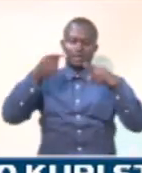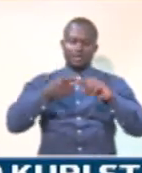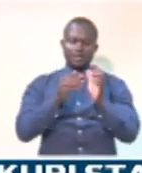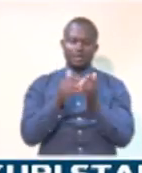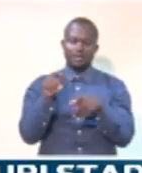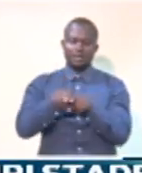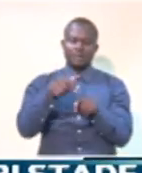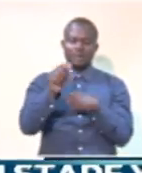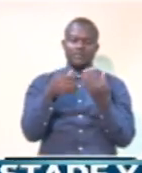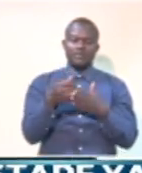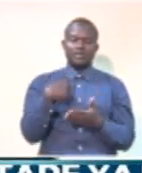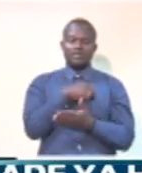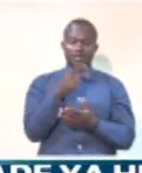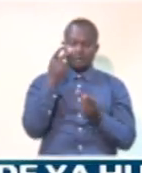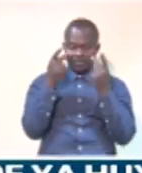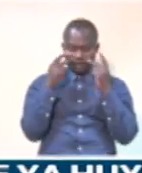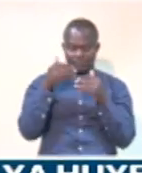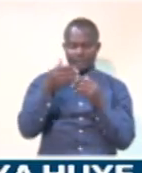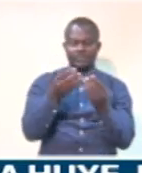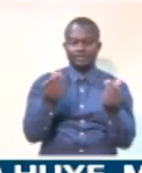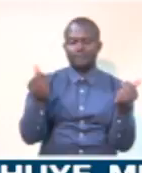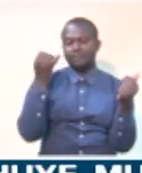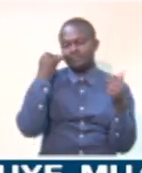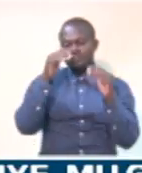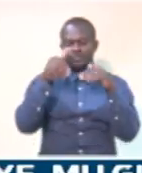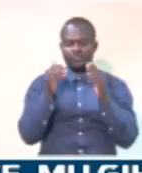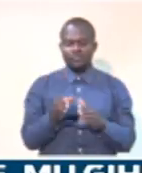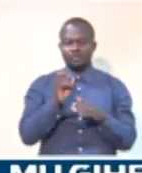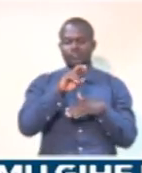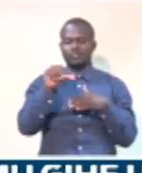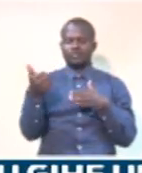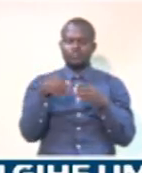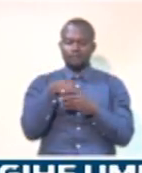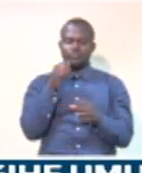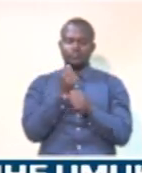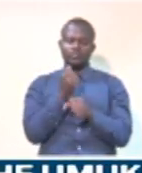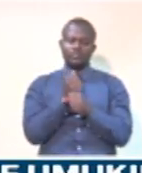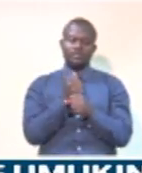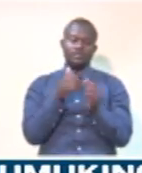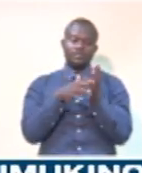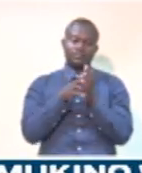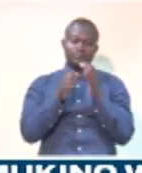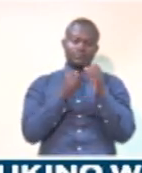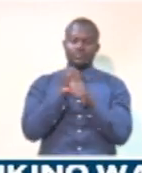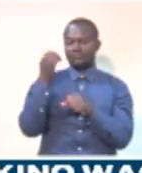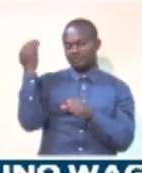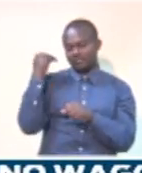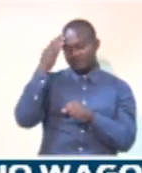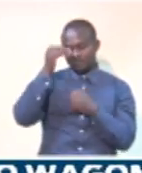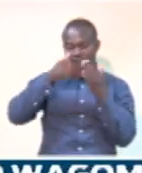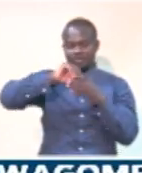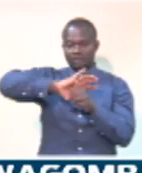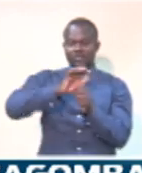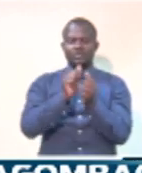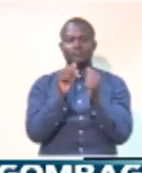nabyo tukaba twavuga ko bigenda bikemuka kuko nubwo ndu buhinzi cyangwa se ndi mikorere yagize ikihungabanywa nk'umwaka ushize rwego rwa COVID ariko